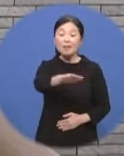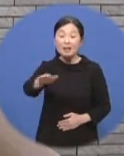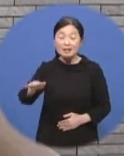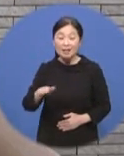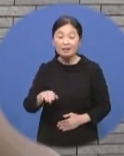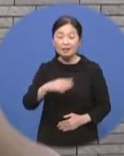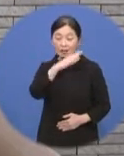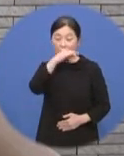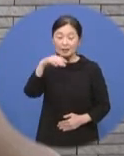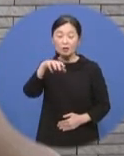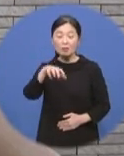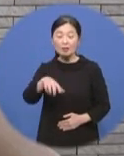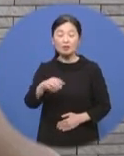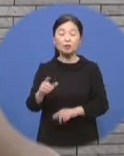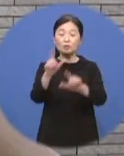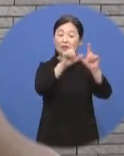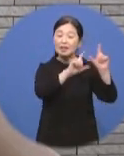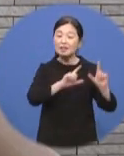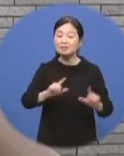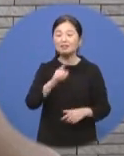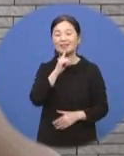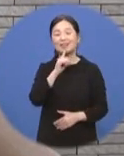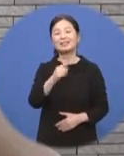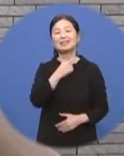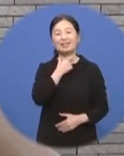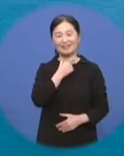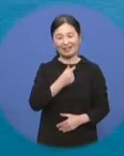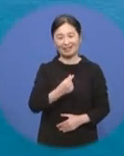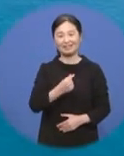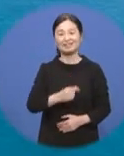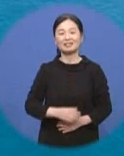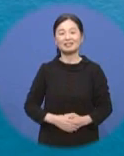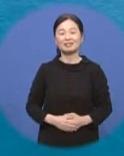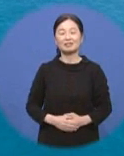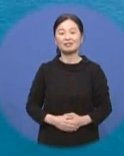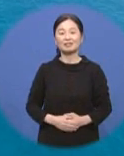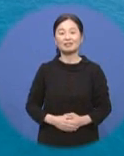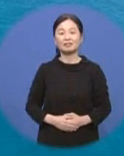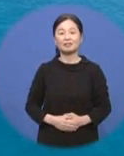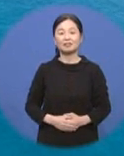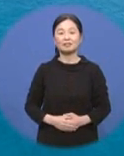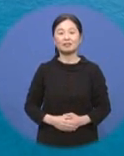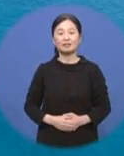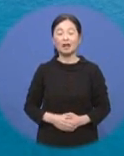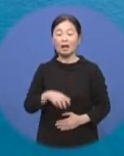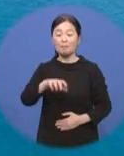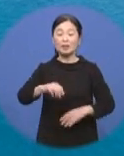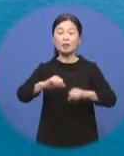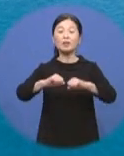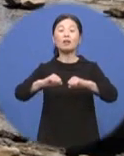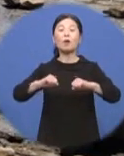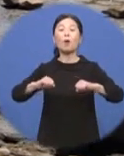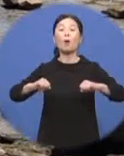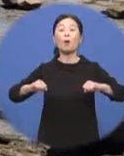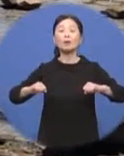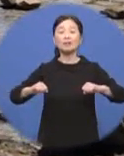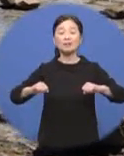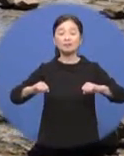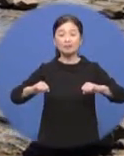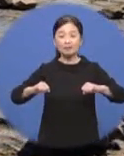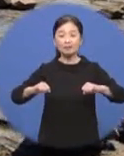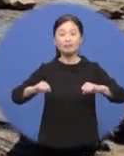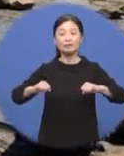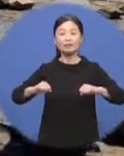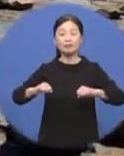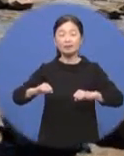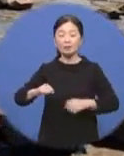ねということを言いたかったというふうにも言うことができると思います。非常に広大な場所なので、その部分